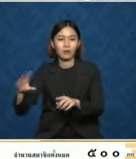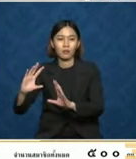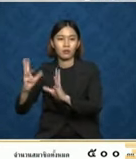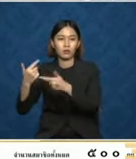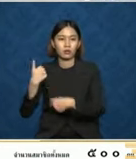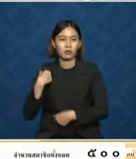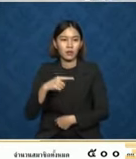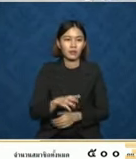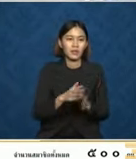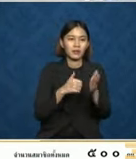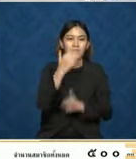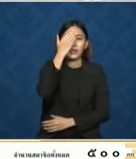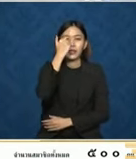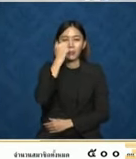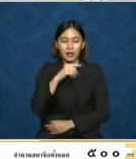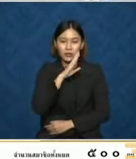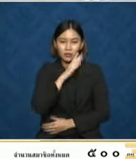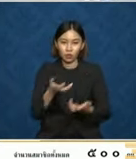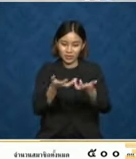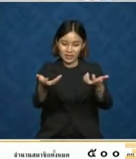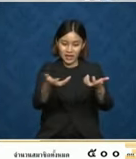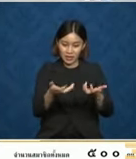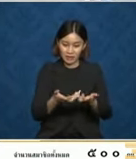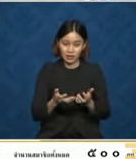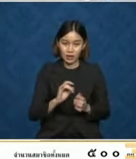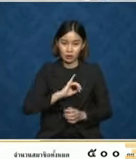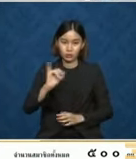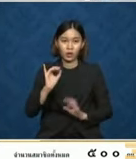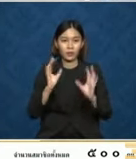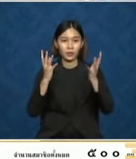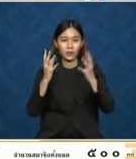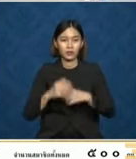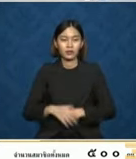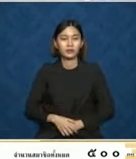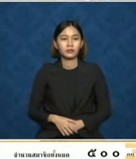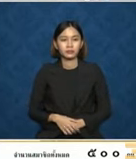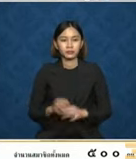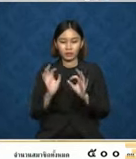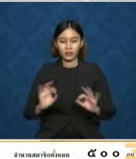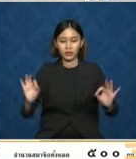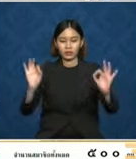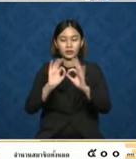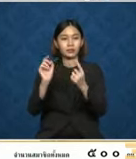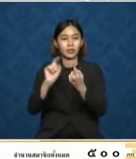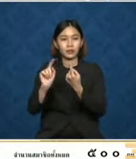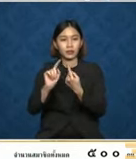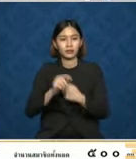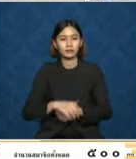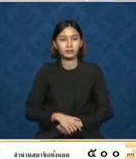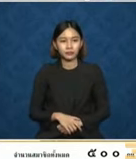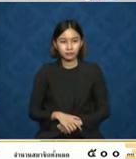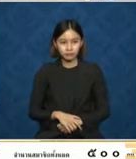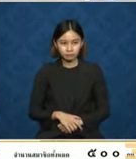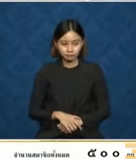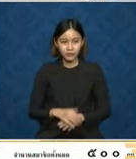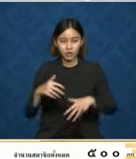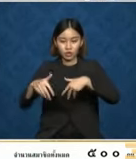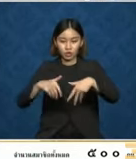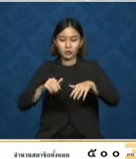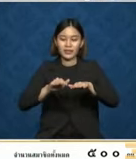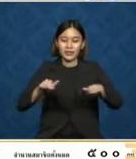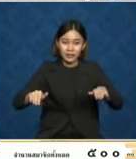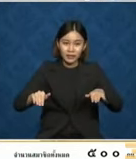มีถังขยะหลายสีไปทำไมถ้าเราไม่ได้แยกการทิ้งขยะอย่างถูกต้องค่ะโดยเฉพาะนะคะในชุมชนที่มีเด็ก